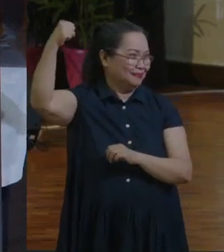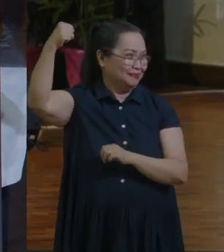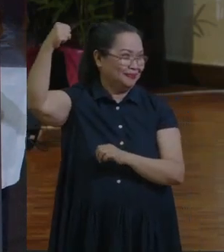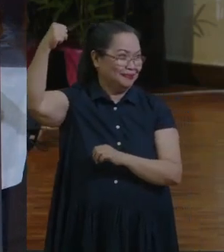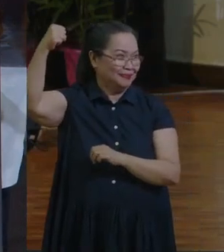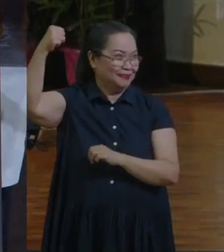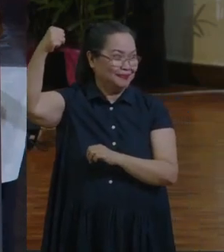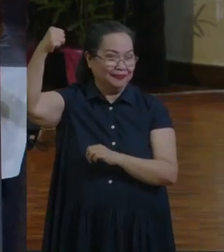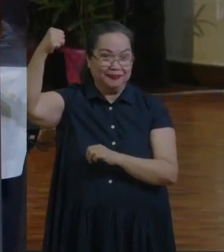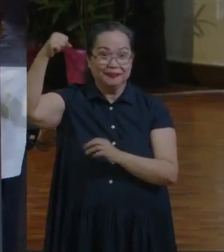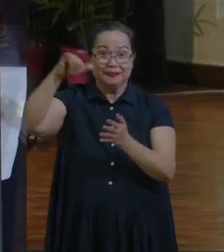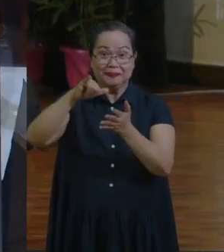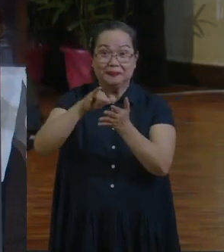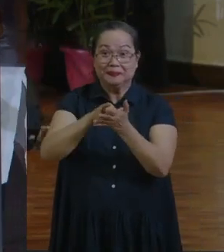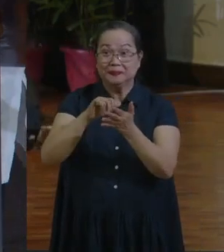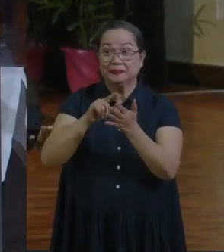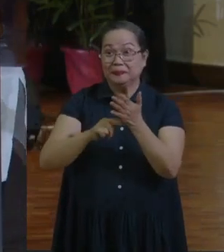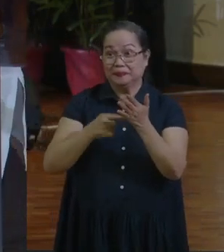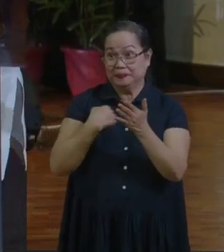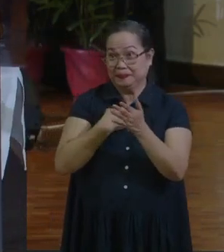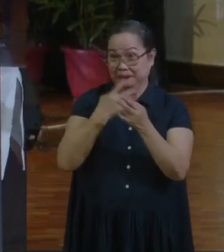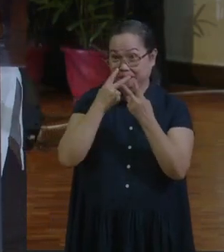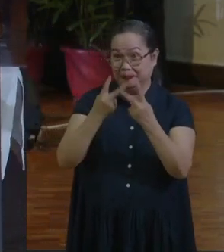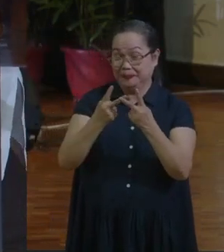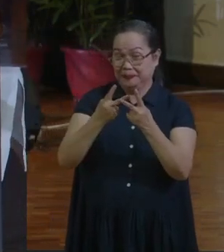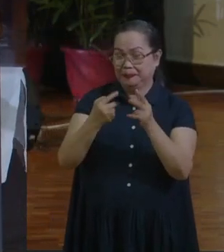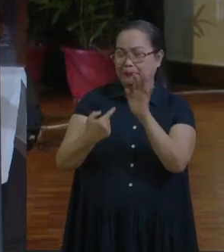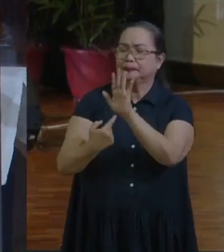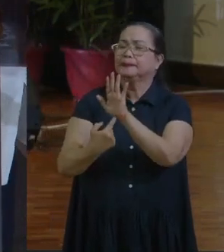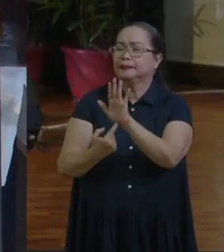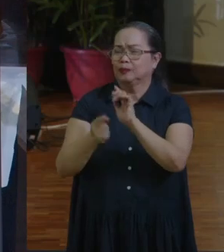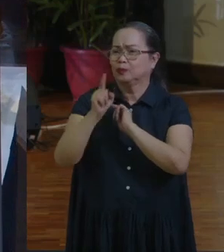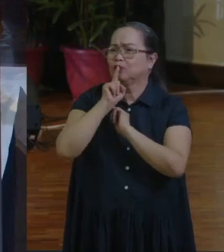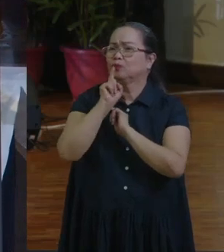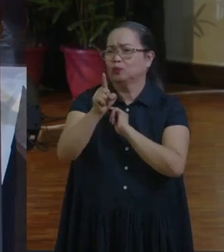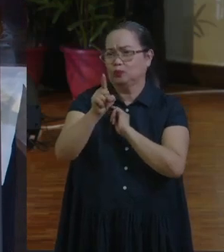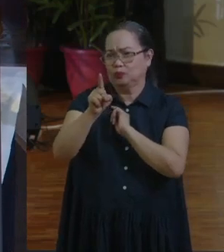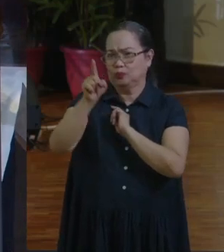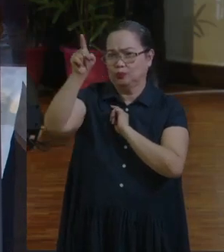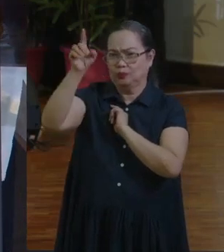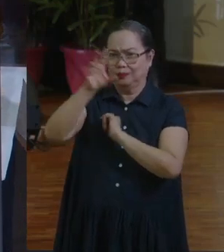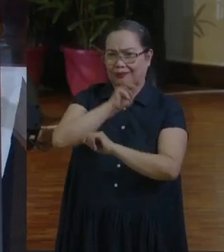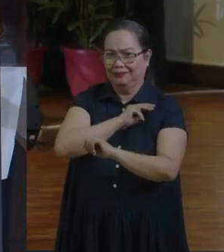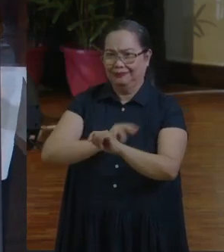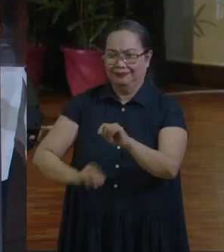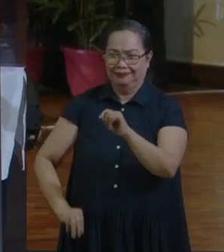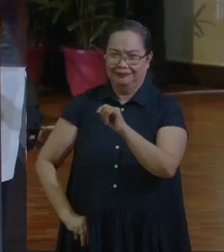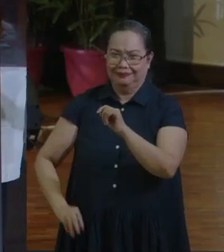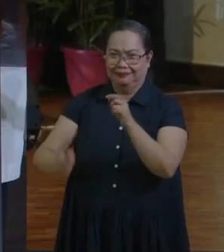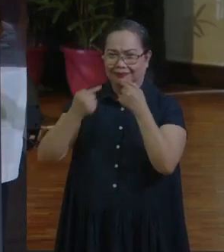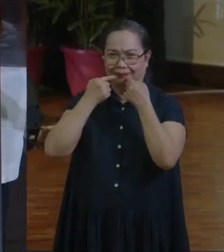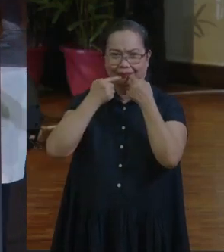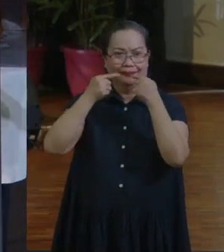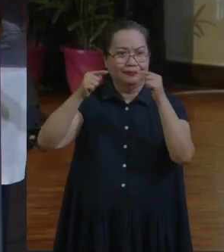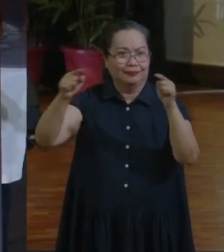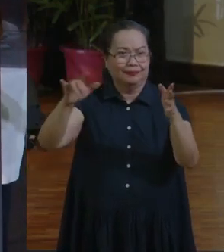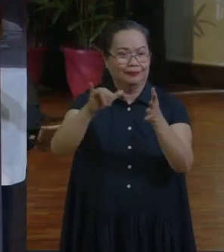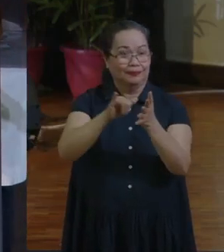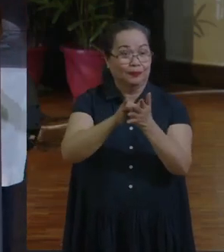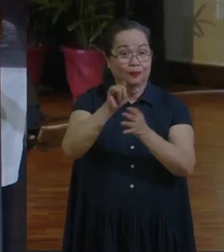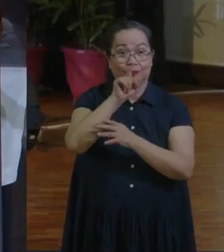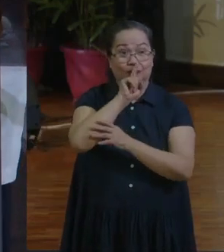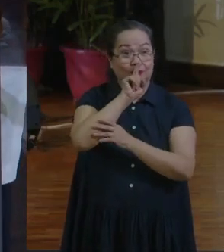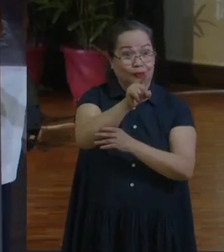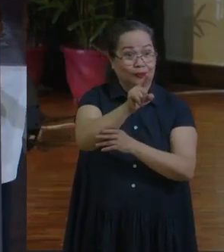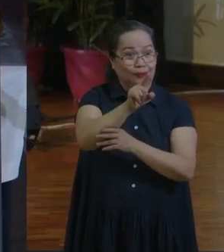Yan pong makikita natin. Ang kapahayagan ng tunay na Mesiyas. Ang kapahayagan ng